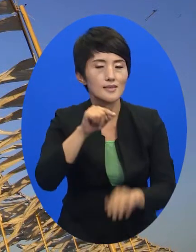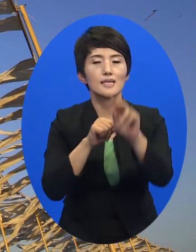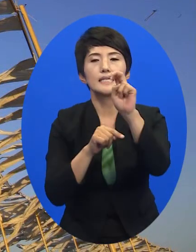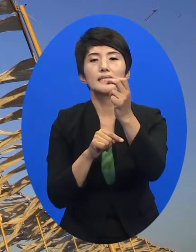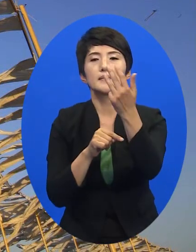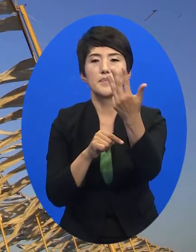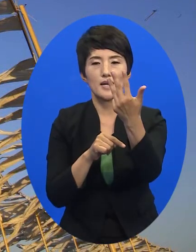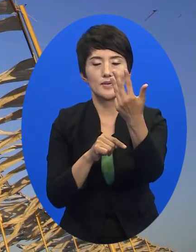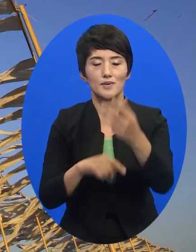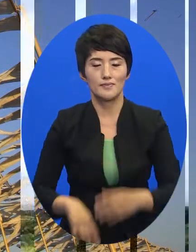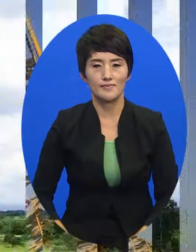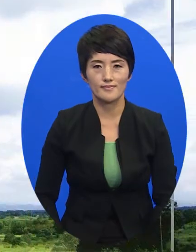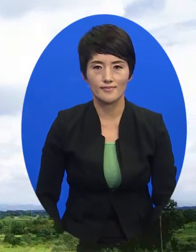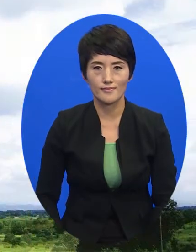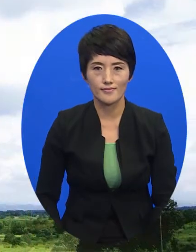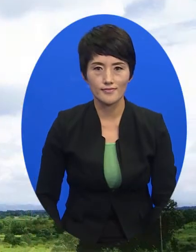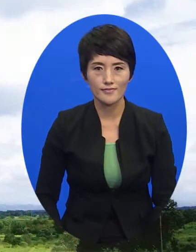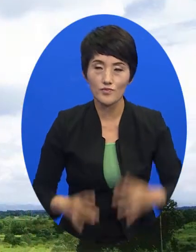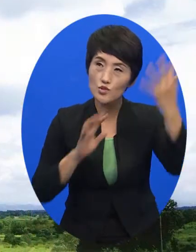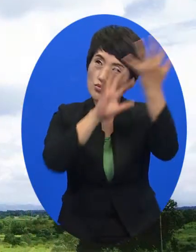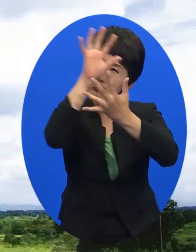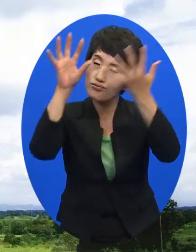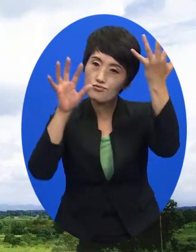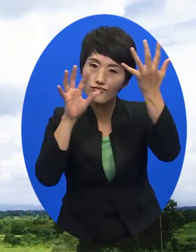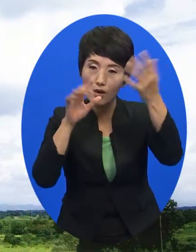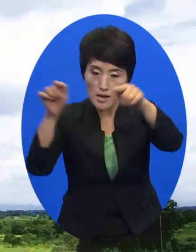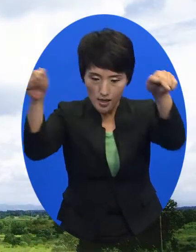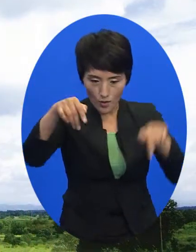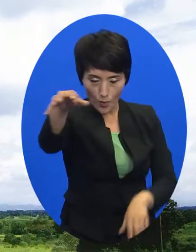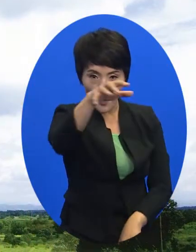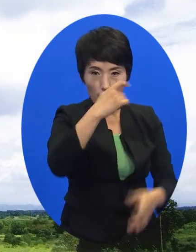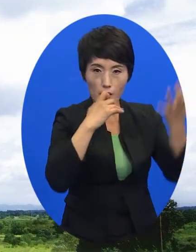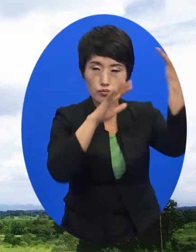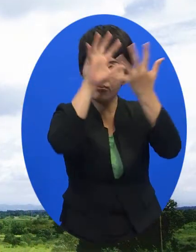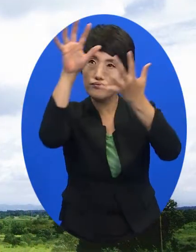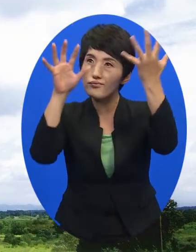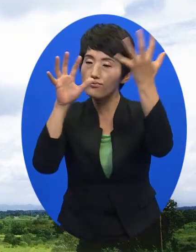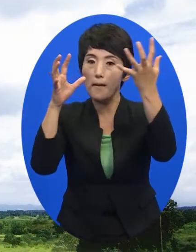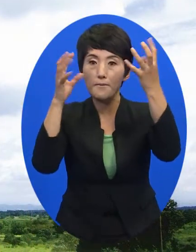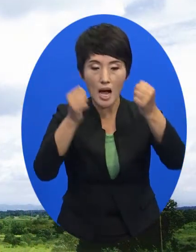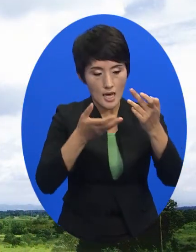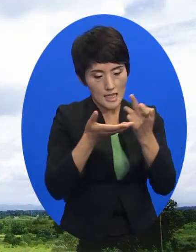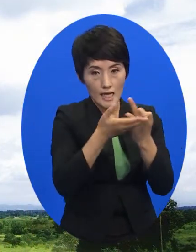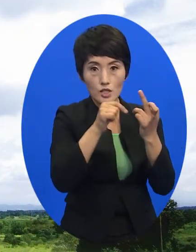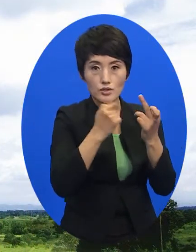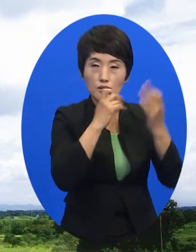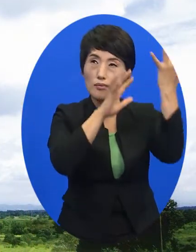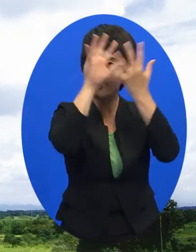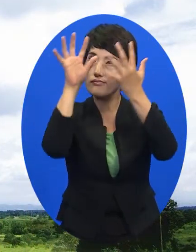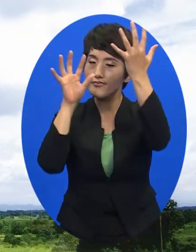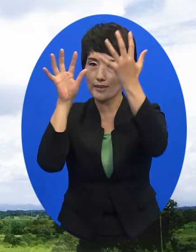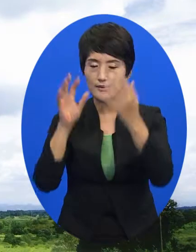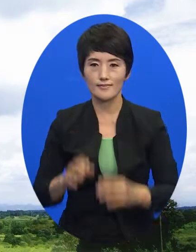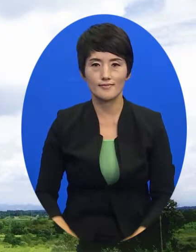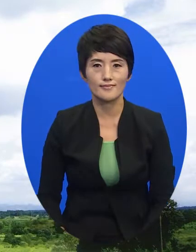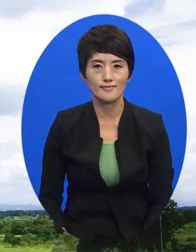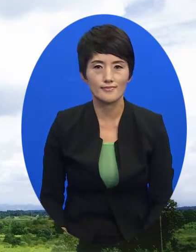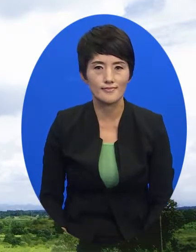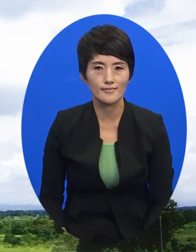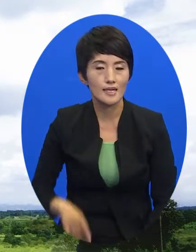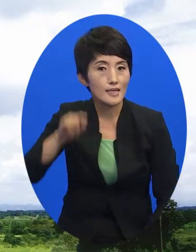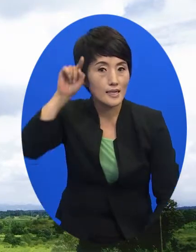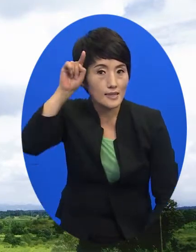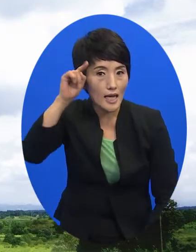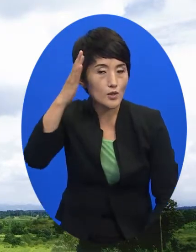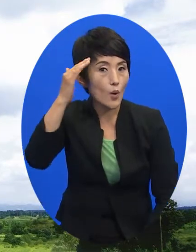28도에 머물겠습니다. 구름 모습 보시면 전국적으로 구름이 지나고 있고요. 제주도는 흐린 하늘을 보이고 있습니다.